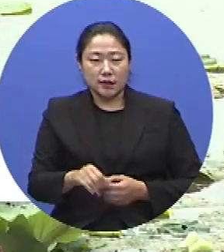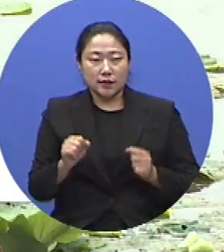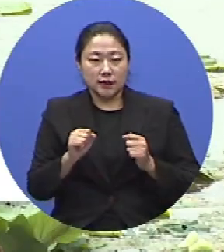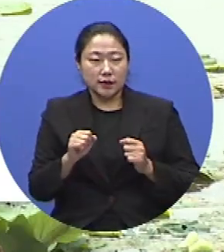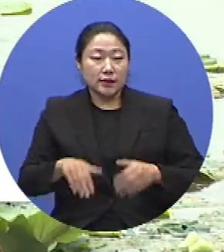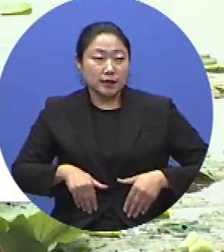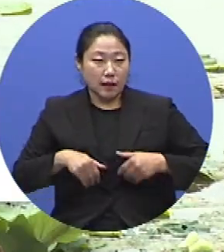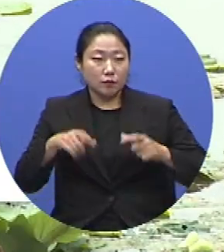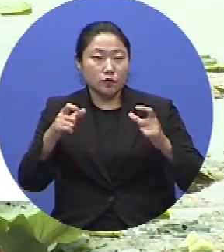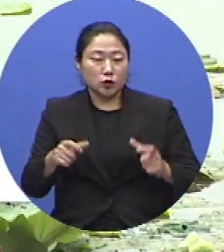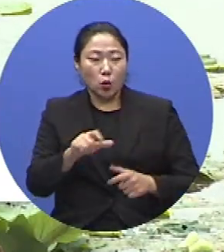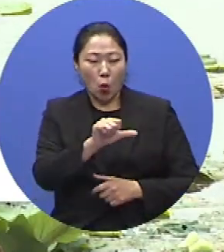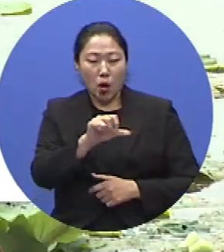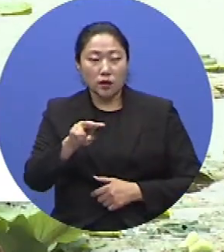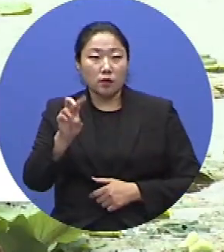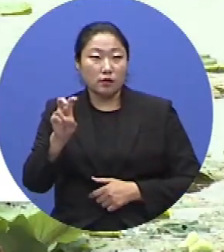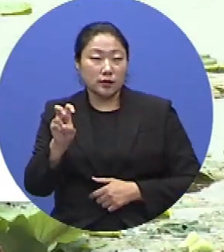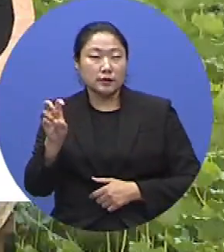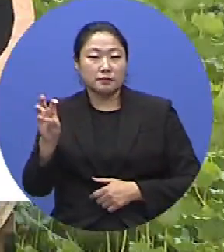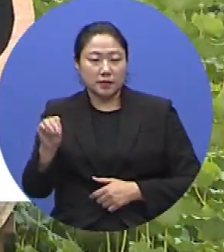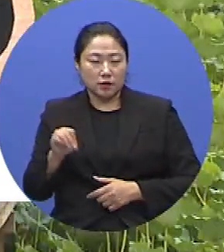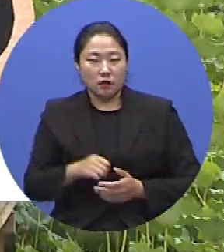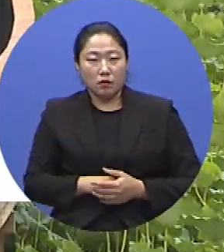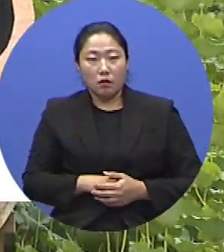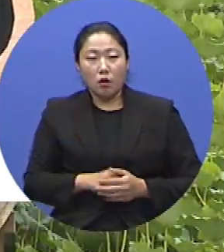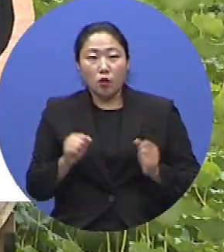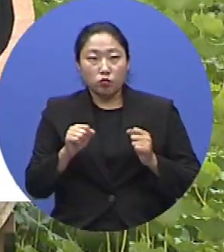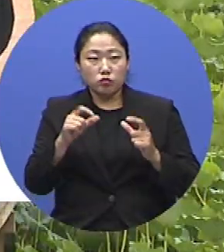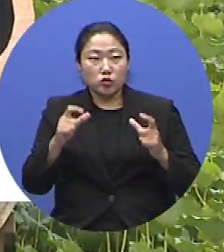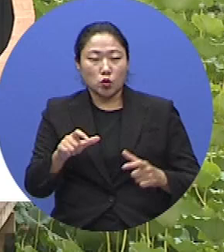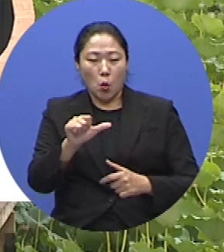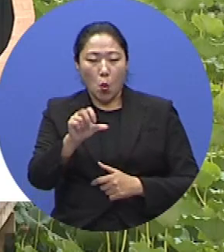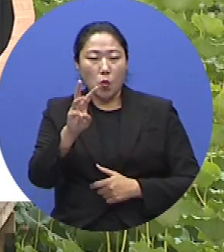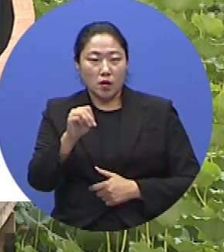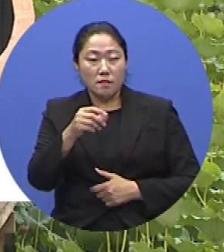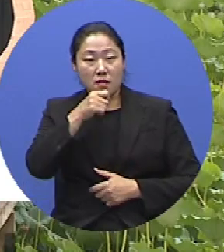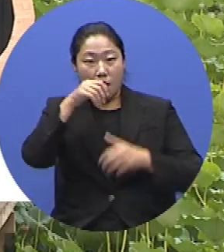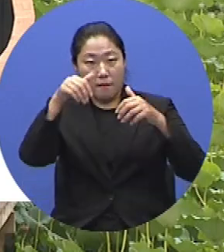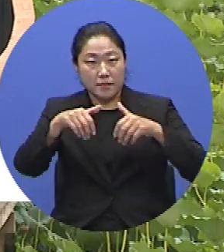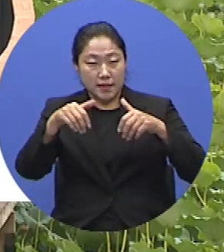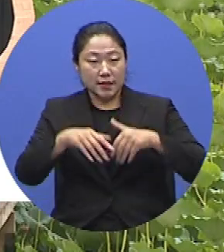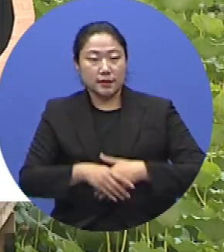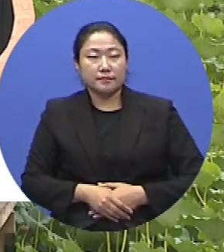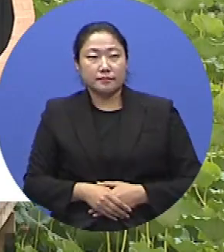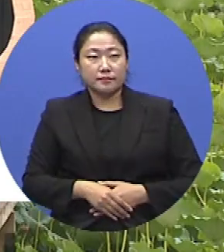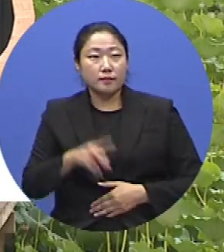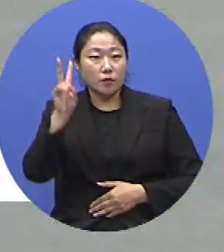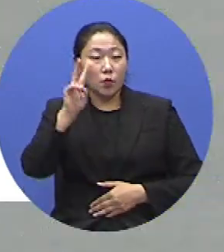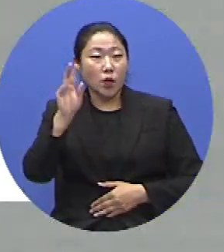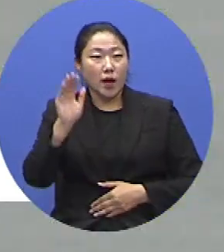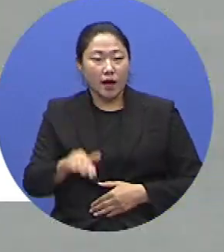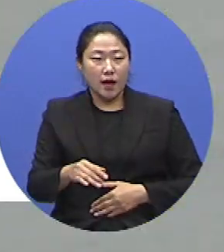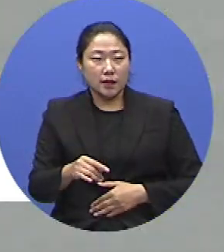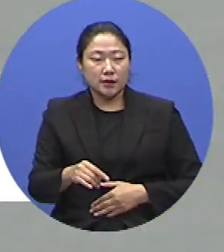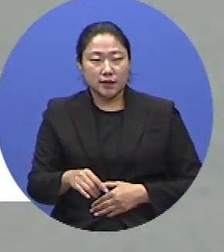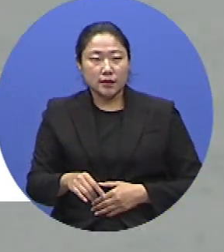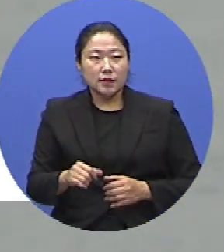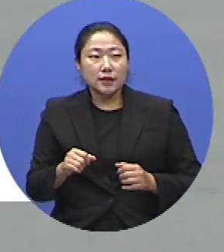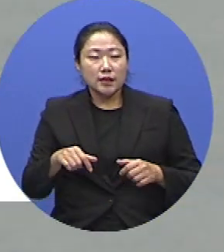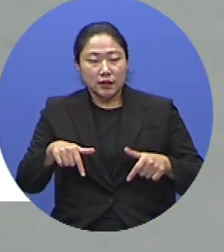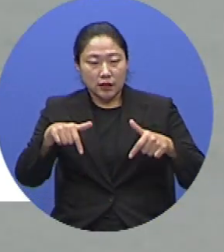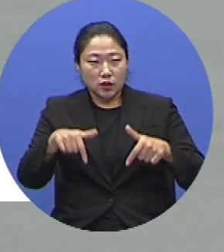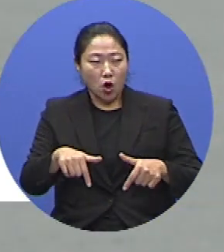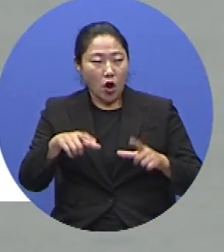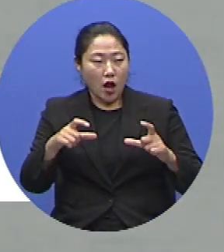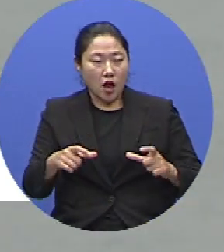5에서 20mm 북부 지역에 5mm 안팎에 비가 내리겠습니다 모래까지 서해안의 너울성 파도가